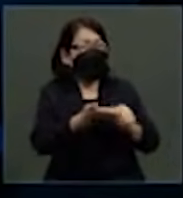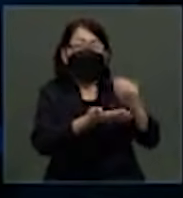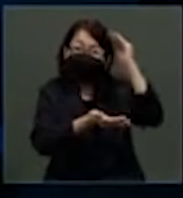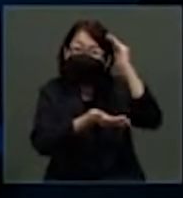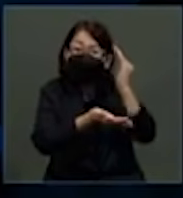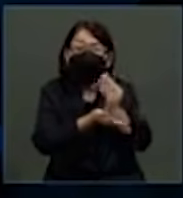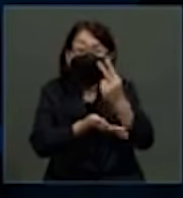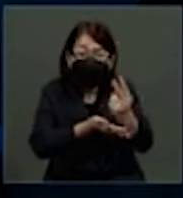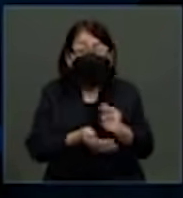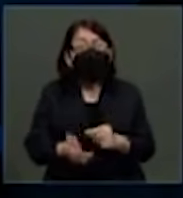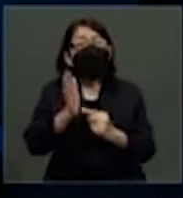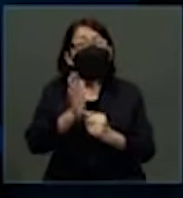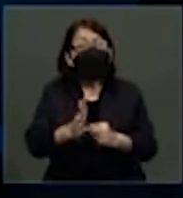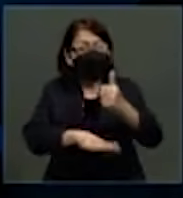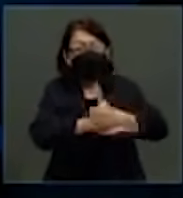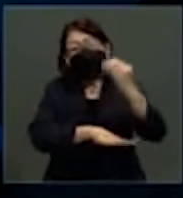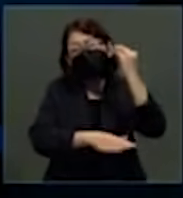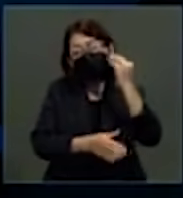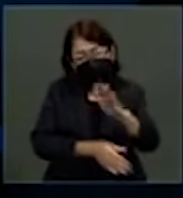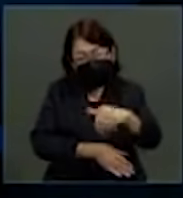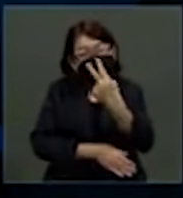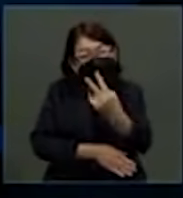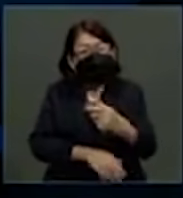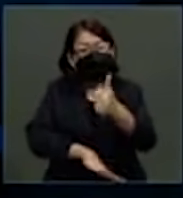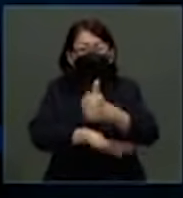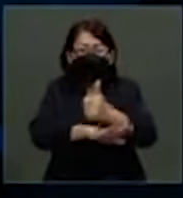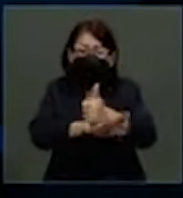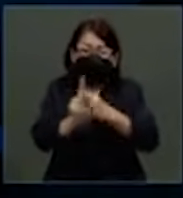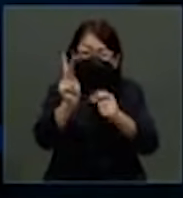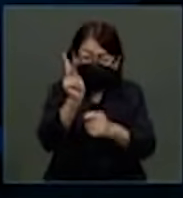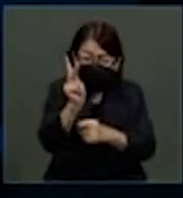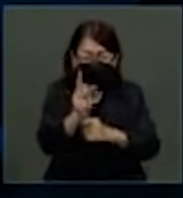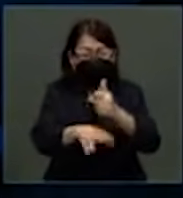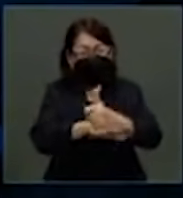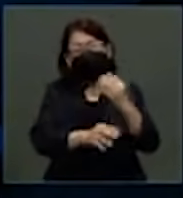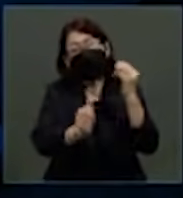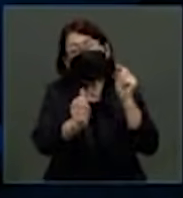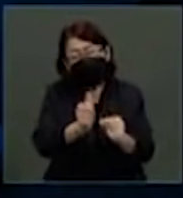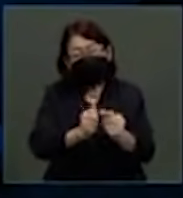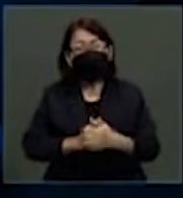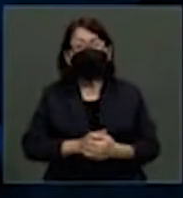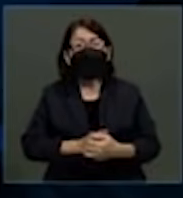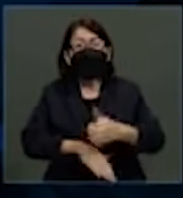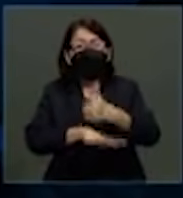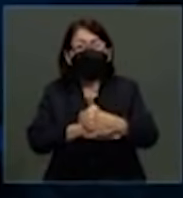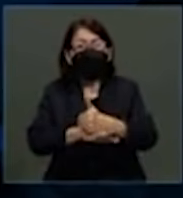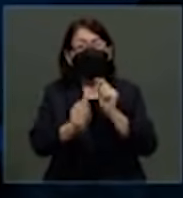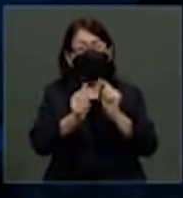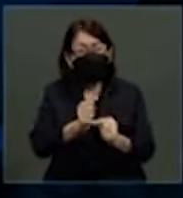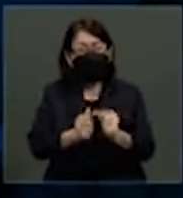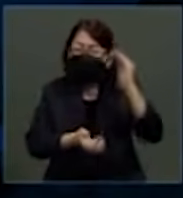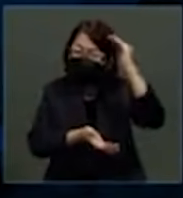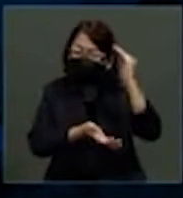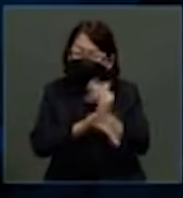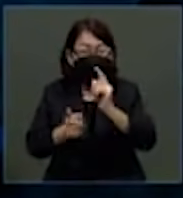บ6แสดงเหตุจำเป็นพร้อมหลักฐานต่อพนักงานเจ้าหน้าที่ในพื้นที่เช่นผู้ใหญ่บ้าน